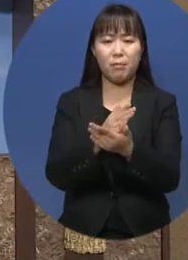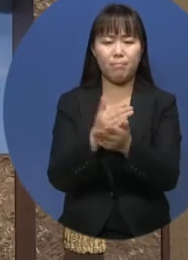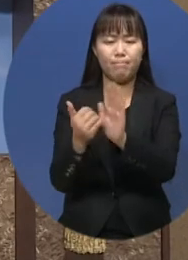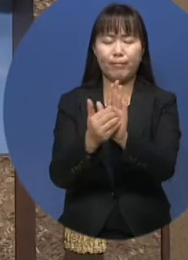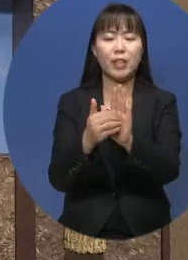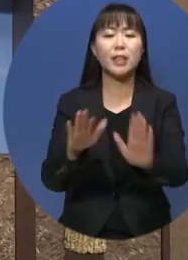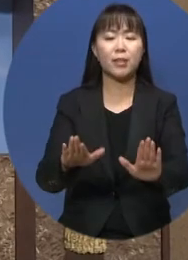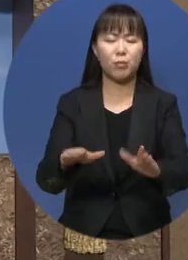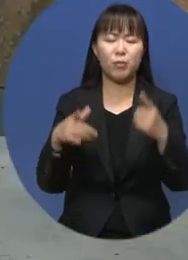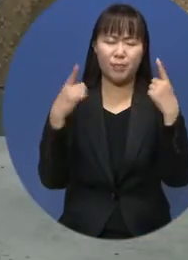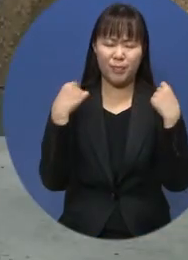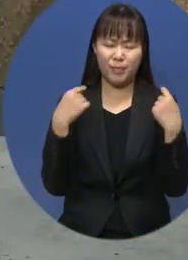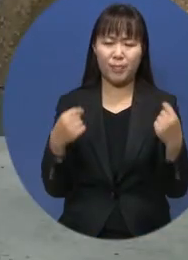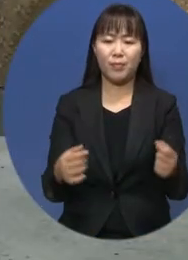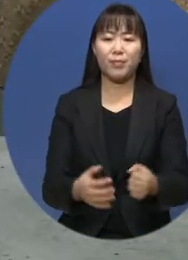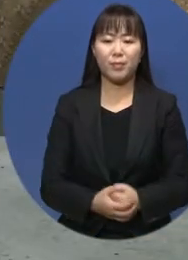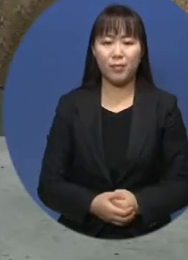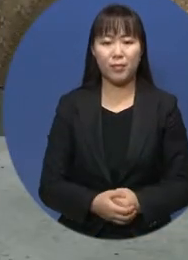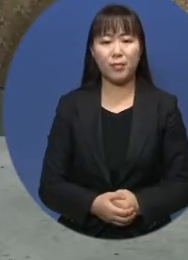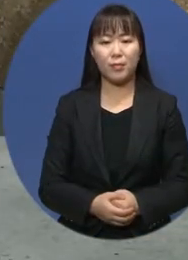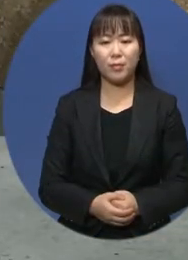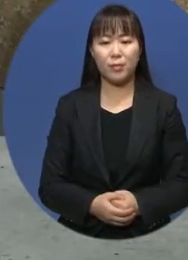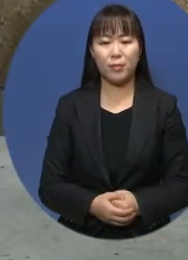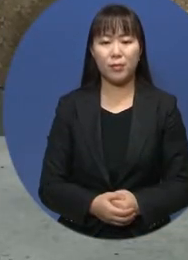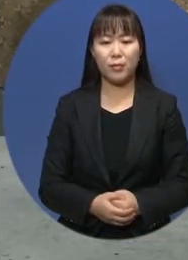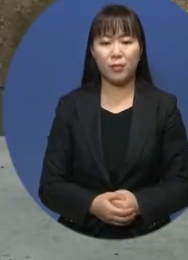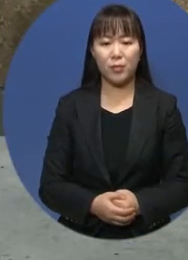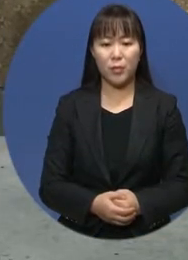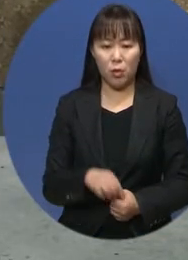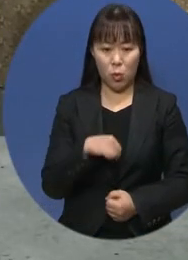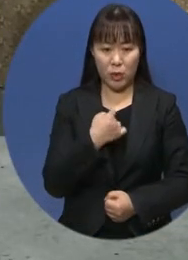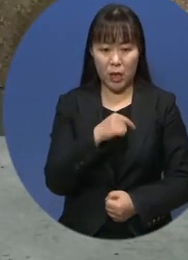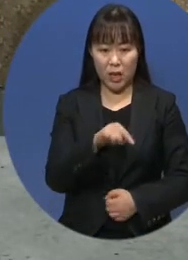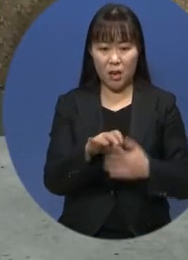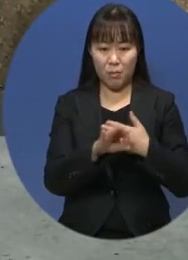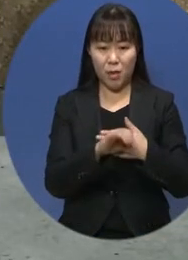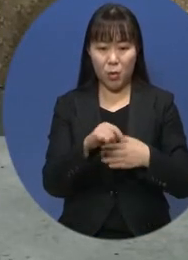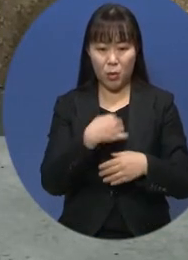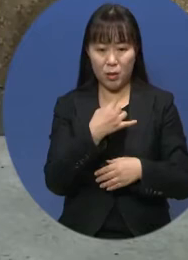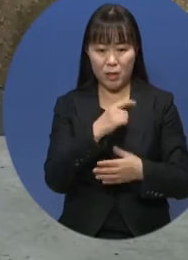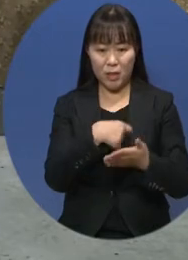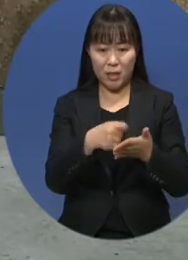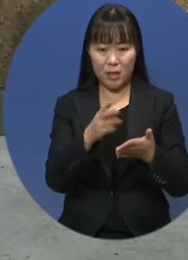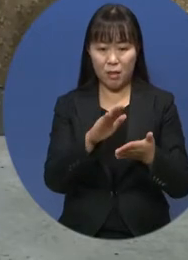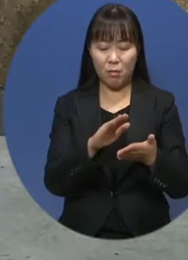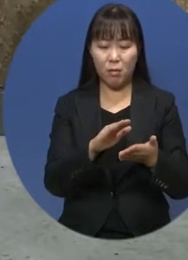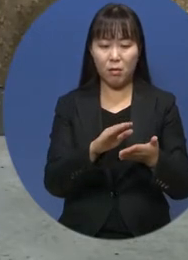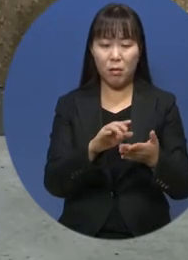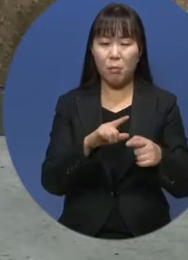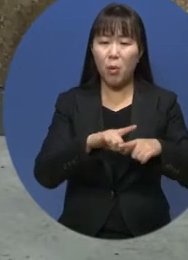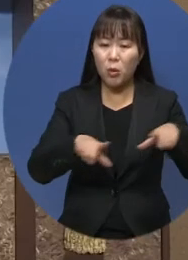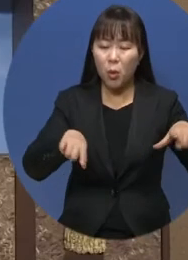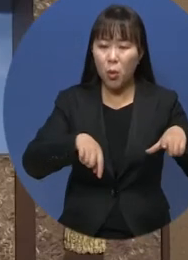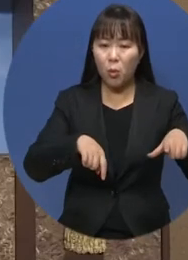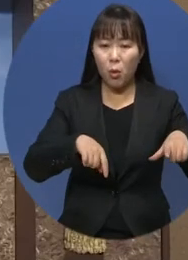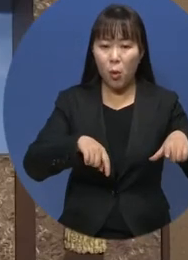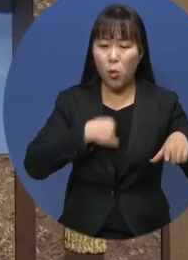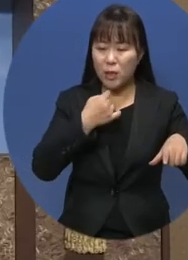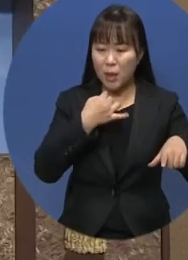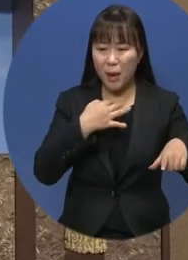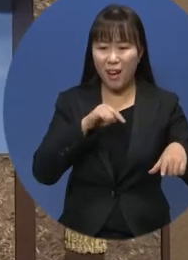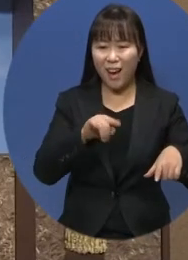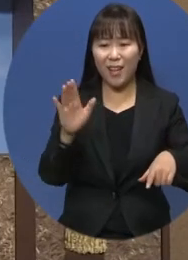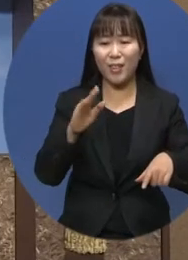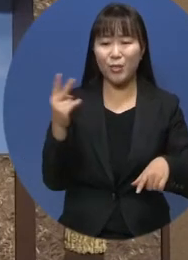있어 지금도 근데 이제 혼자 가면 한잔씩 쓰는데 보통 식당을 혼자 안 가잖아요